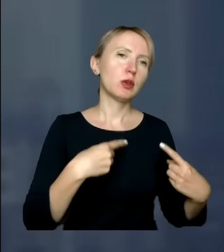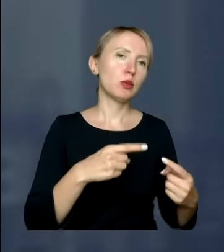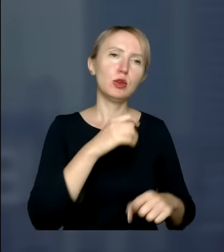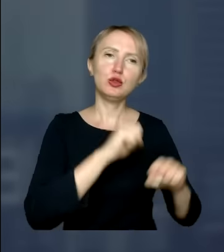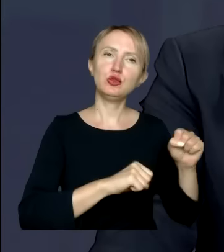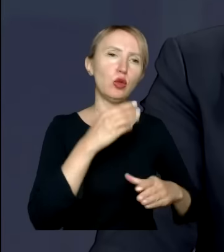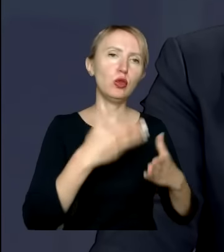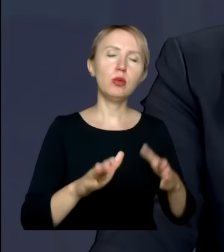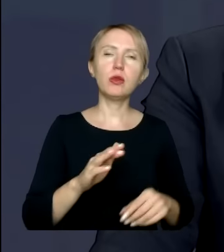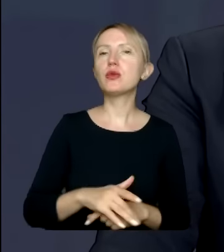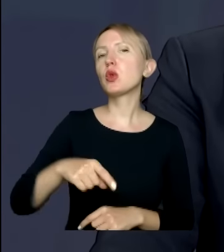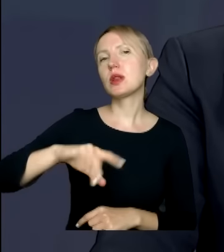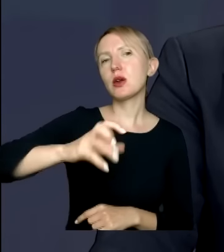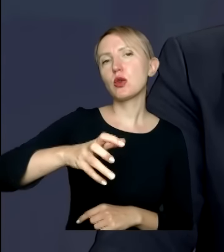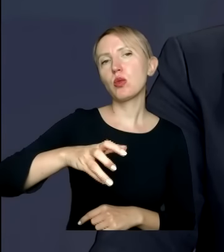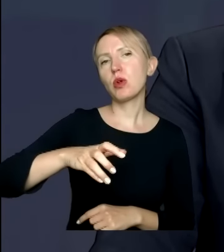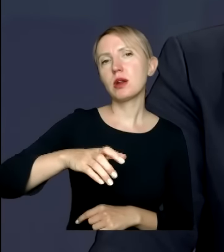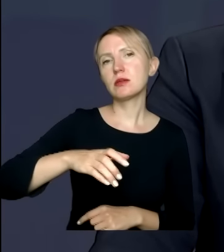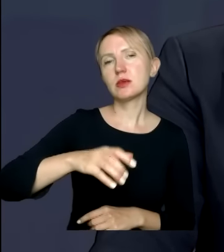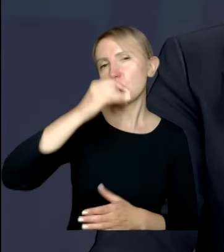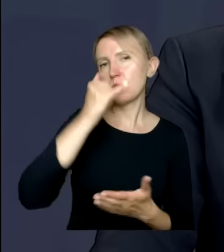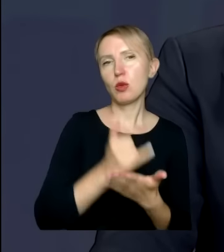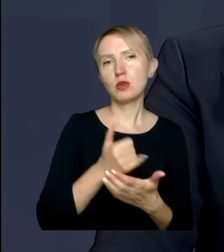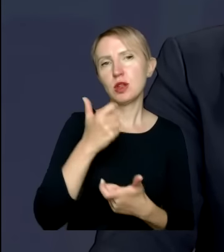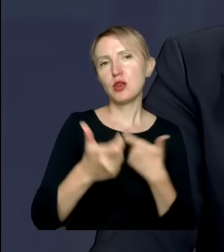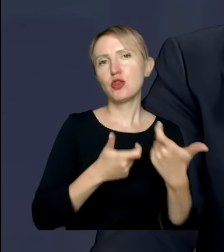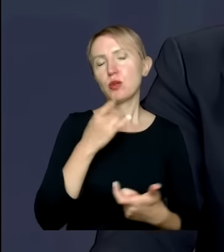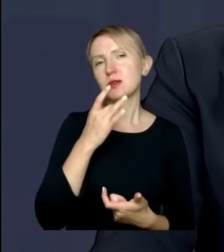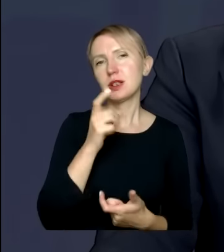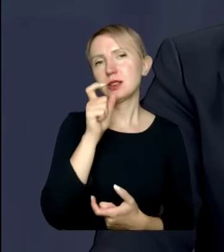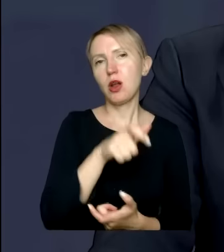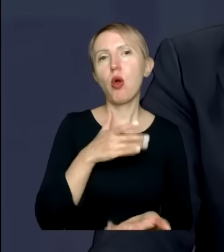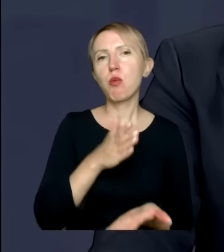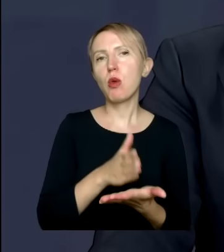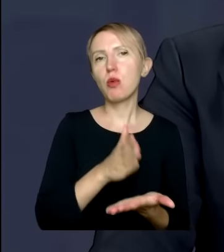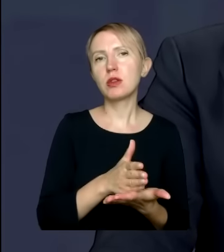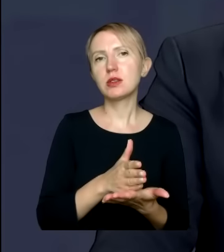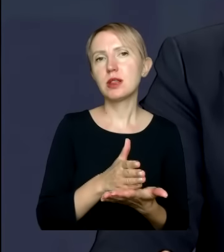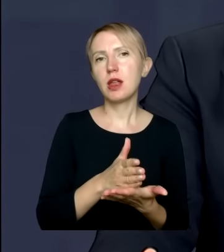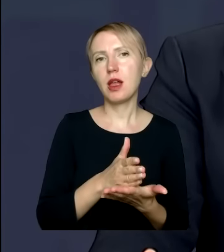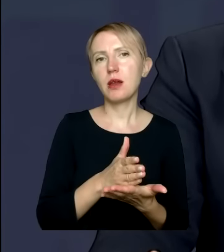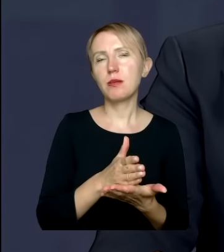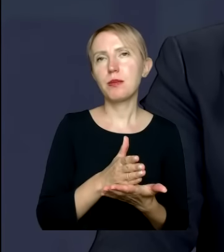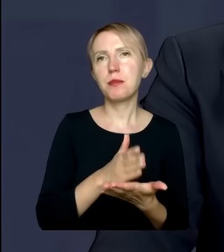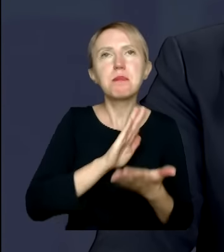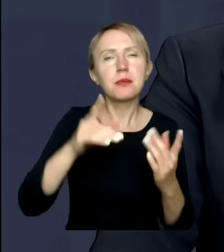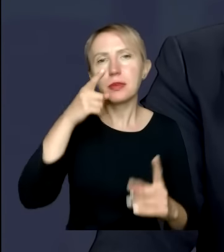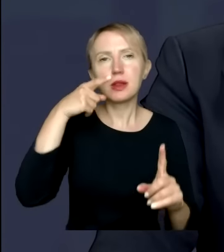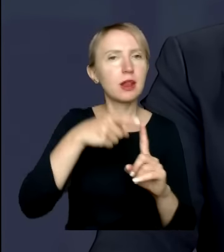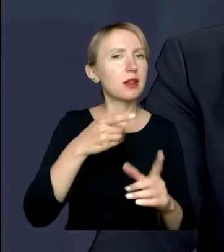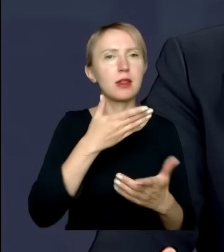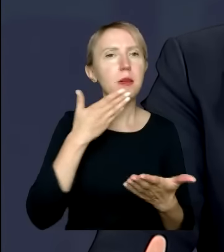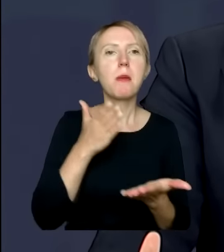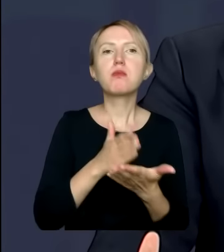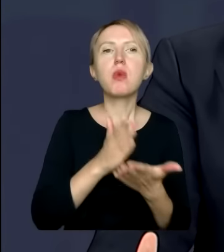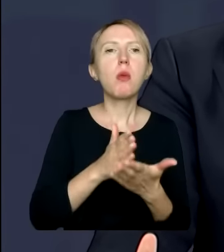natomiast jest to taka kategoria w której nie można postawić zarzutów o pomocnictwo nieumyślne nie ma takiej kategorii Jak pomocnictwo